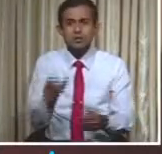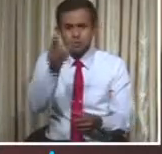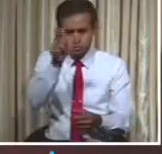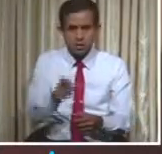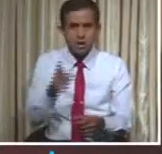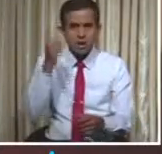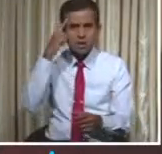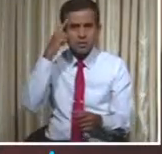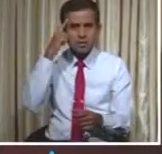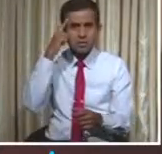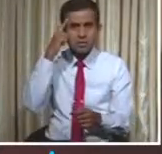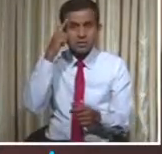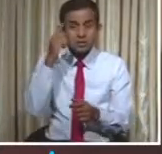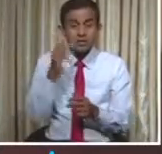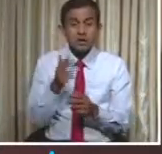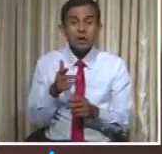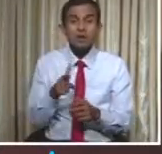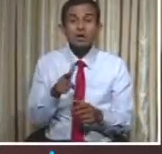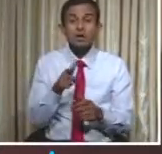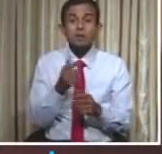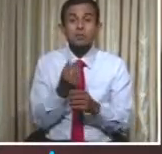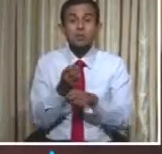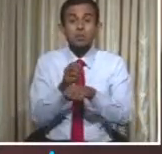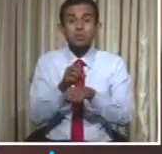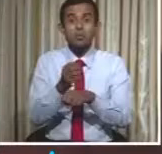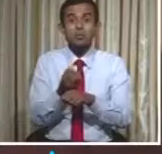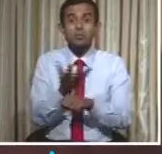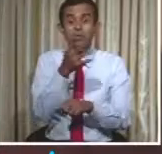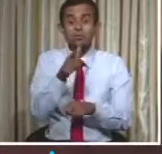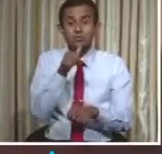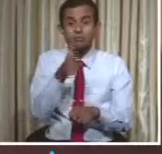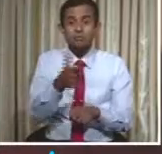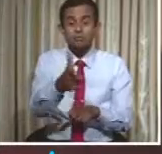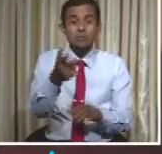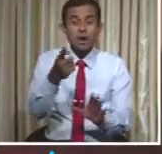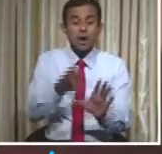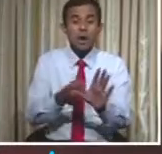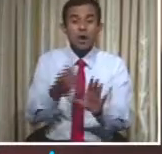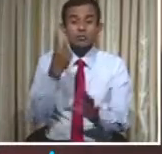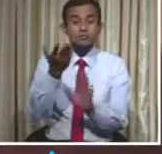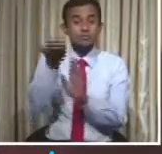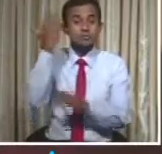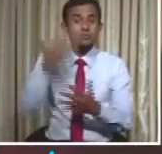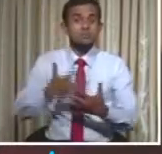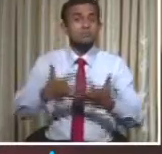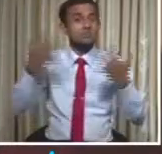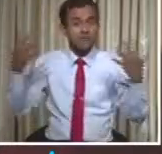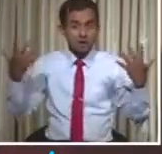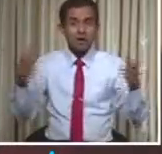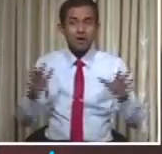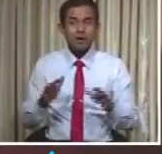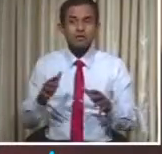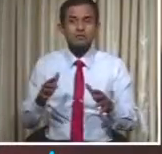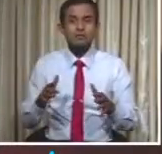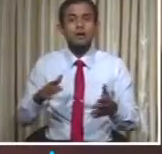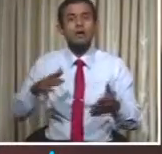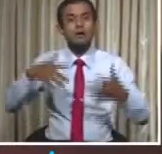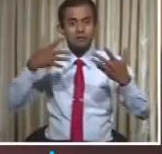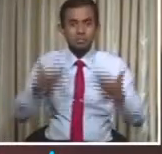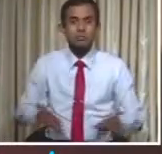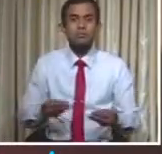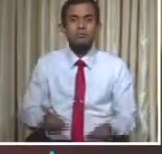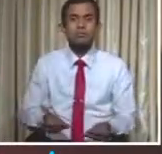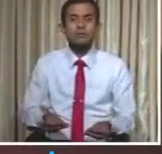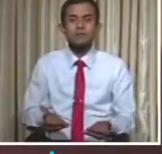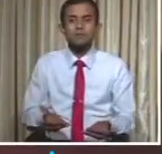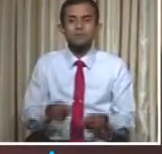ඩොල්ෆින් සහ බ්ලු වේල්ස්ලා හින්දා මිරිස්සවට සංචාරක ව්‍යාපාරයේ මීට අවුරුදු දෙකකට විතර කලින් ලොකු ප්‍රසාරණයක් තිබුණා අද ඒක අනිත් පැත්තට කරකැවිලා ඉතින්